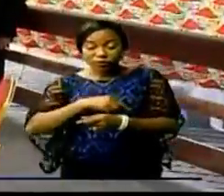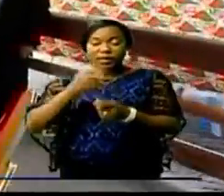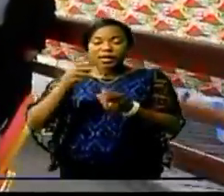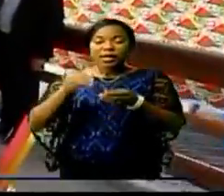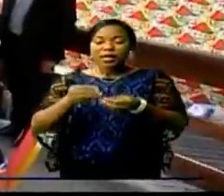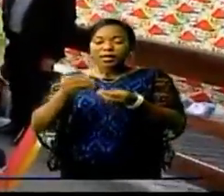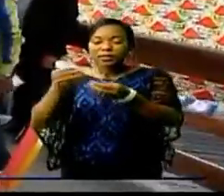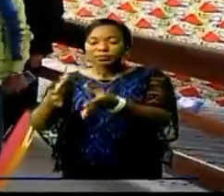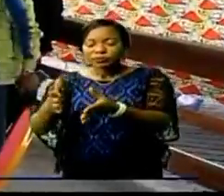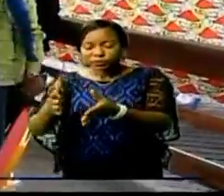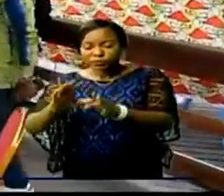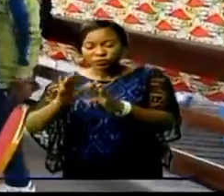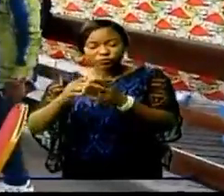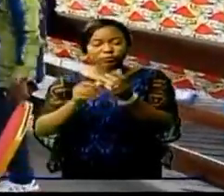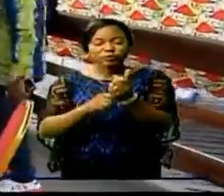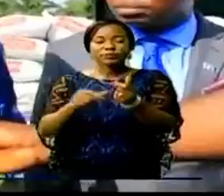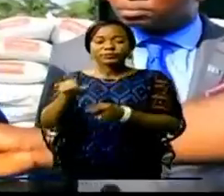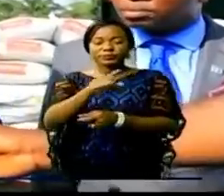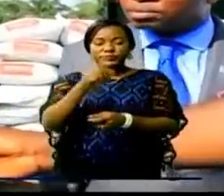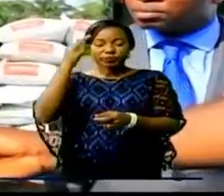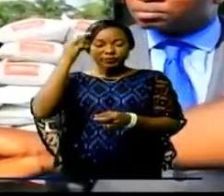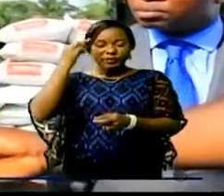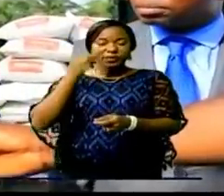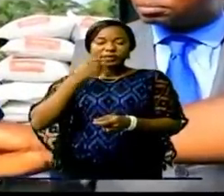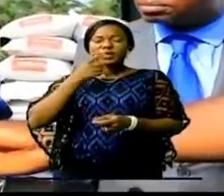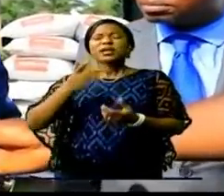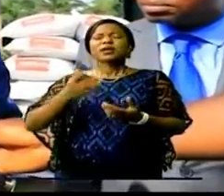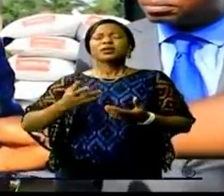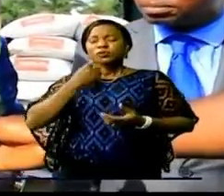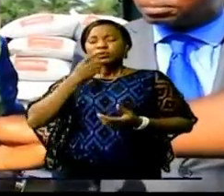laissé apprécier ses hôtes. Nous remercions le ministre